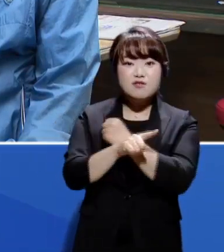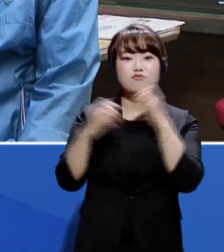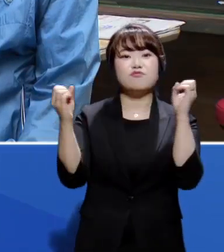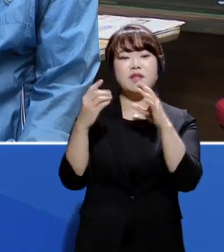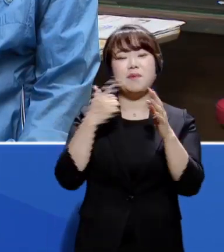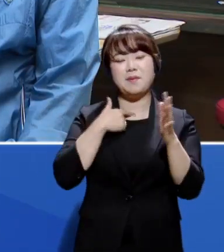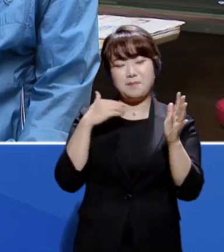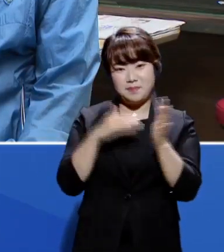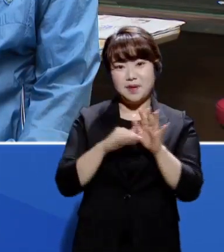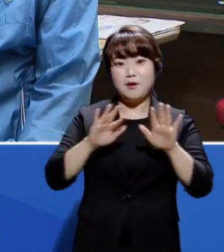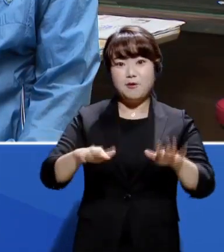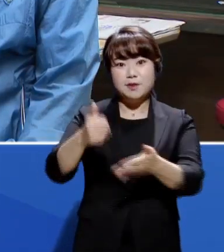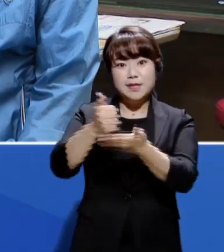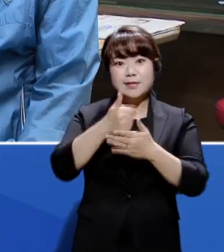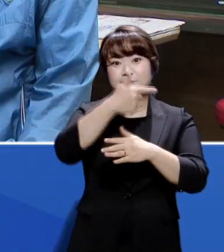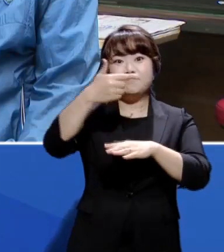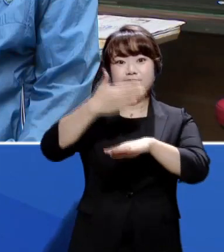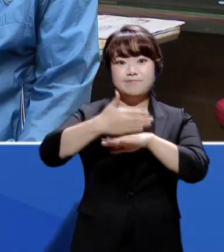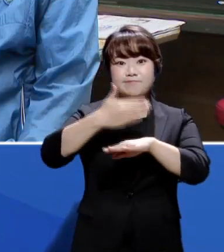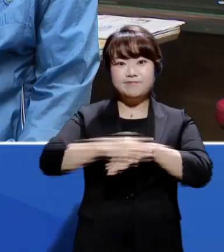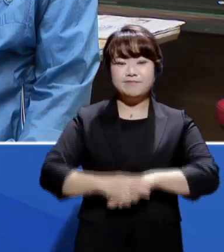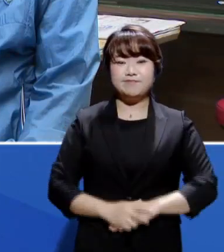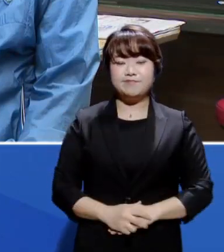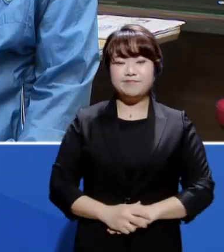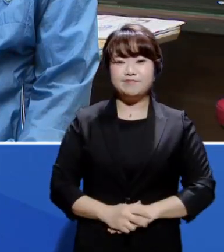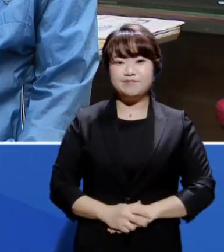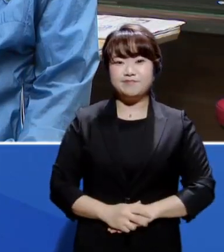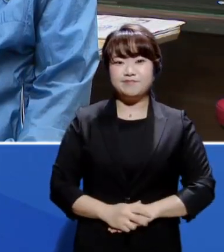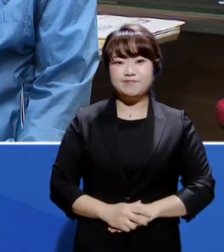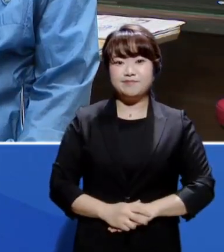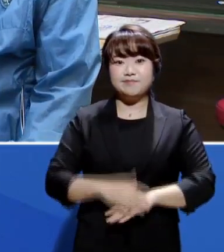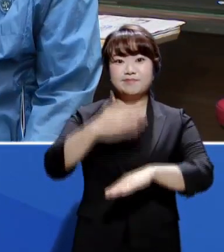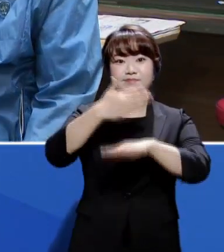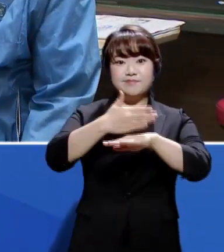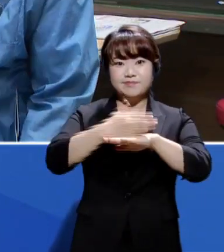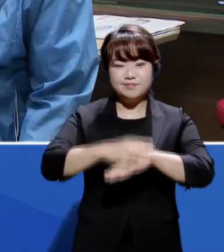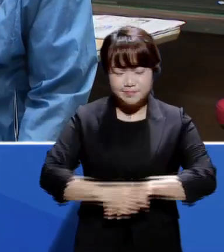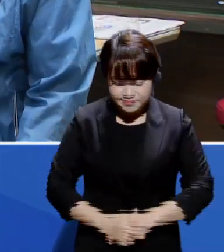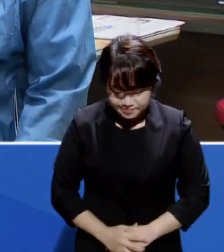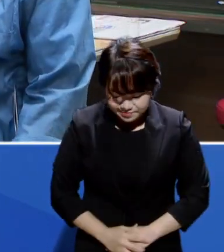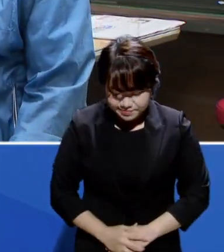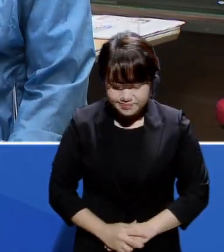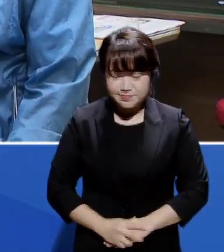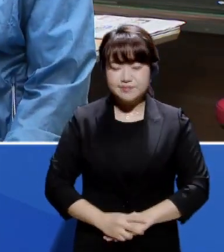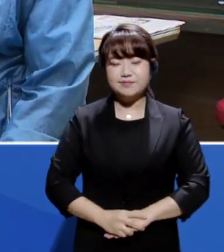나눠봤습니다. 오늘 말씀 고맙습니다. 네, 감사합니다.